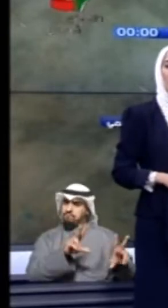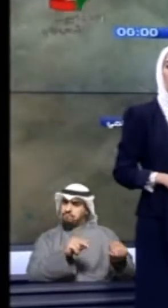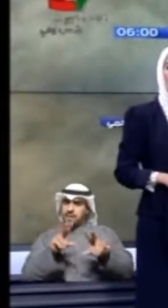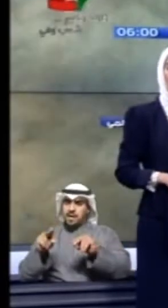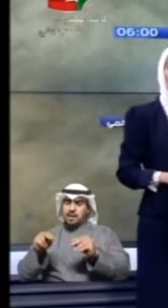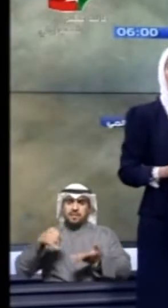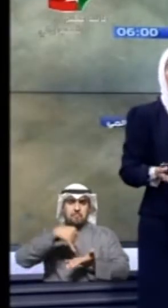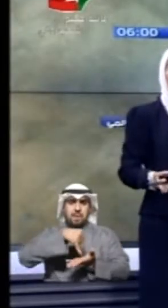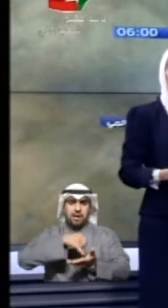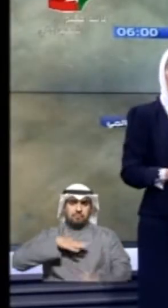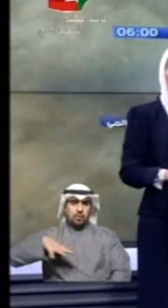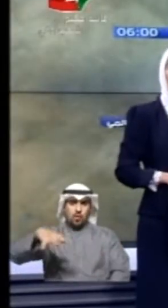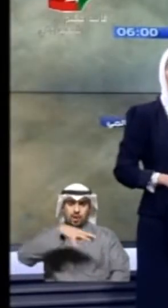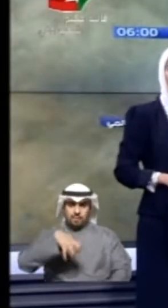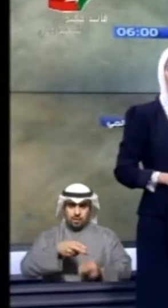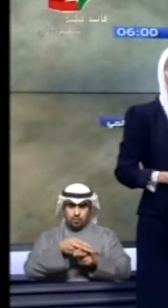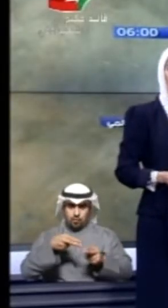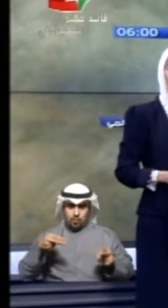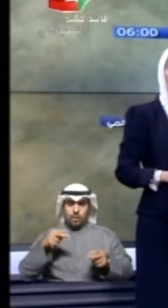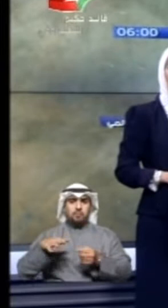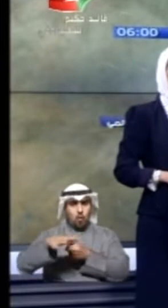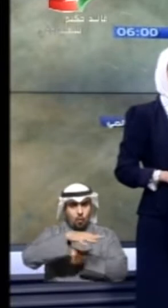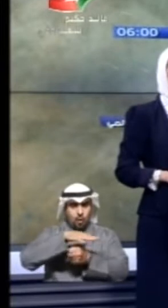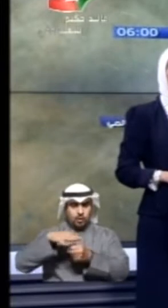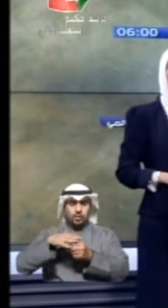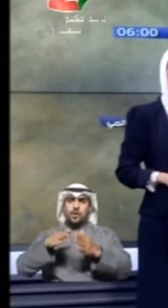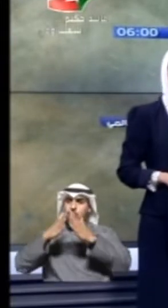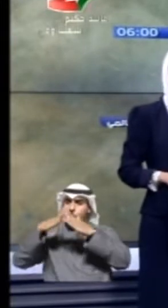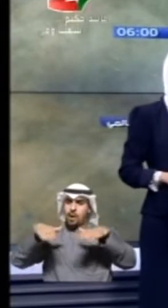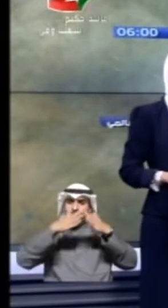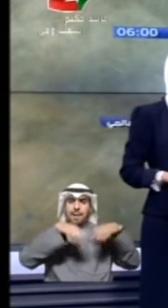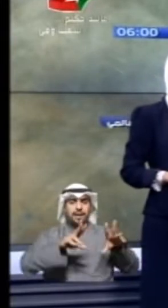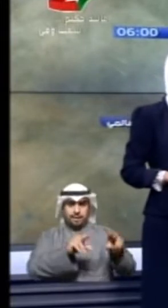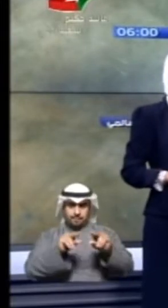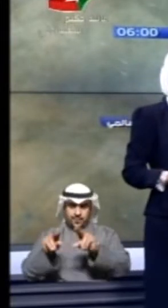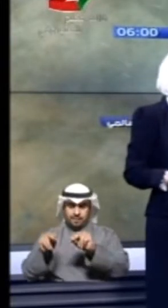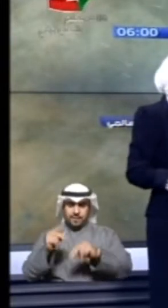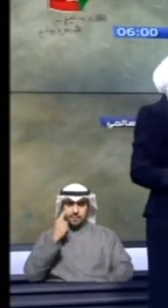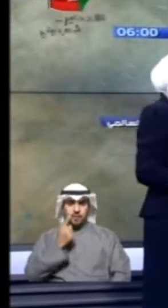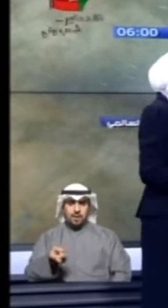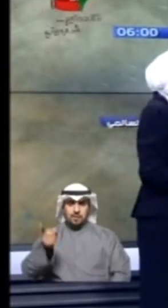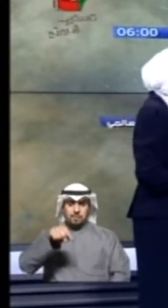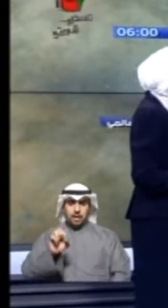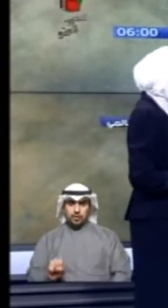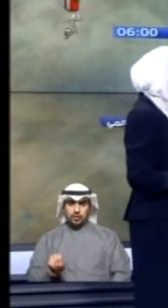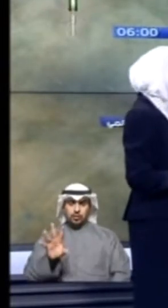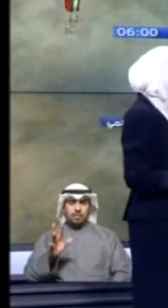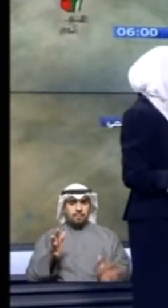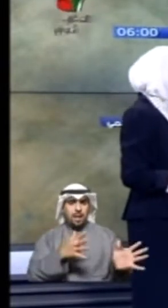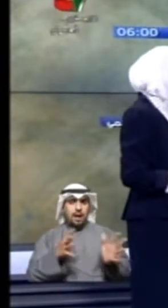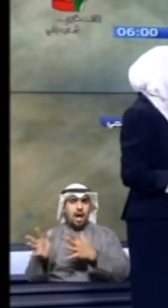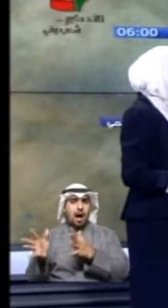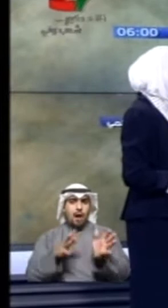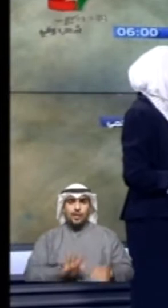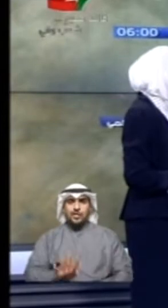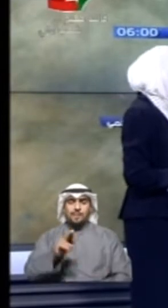على أغلب المناطق البرية وكذلك الجزر. مع دخول ساعات الصباح الأولى من يوم الغد تستمر معنا رياح شمالية